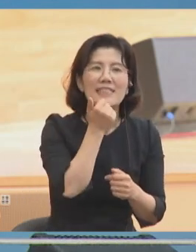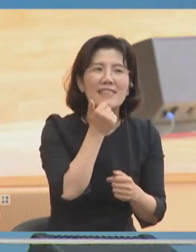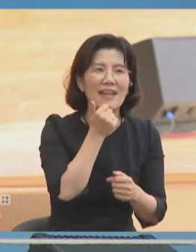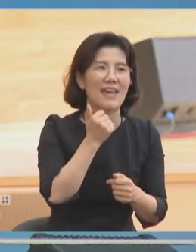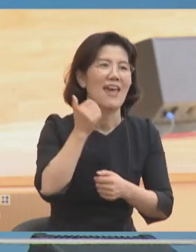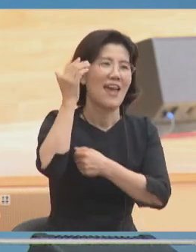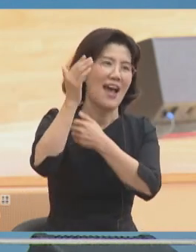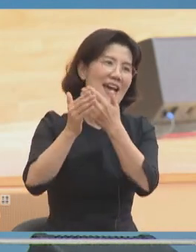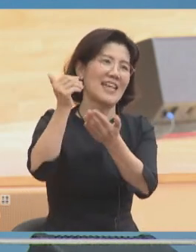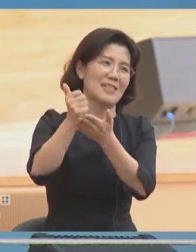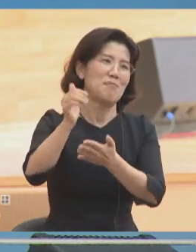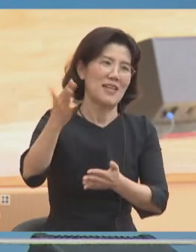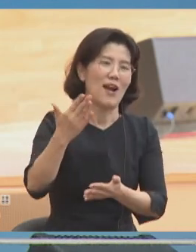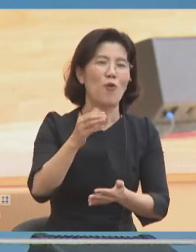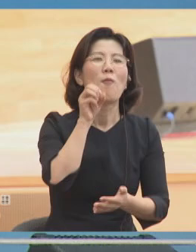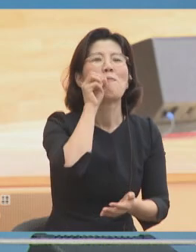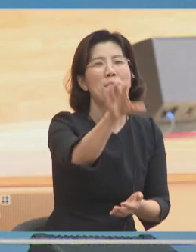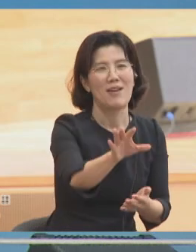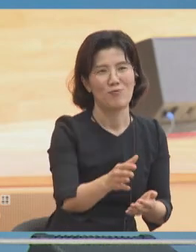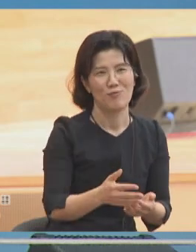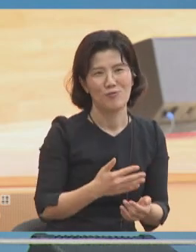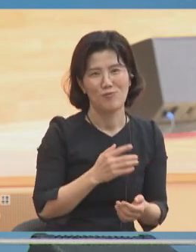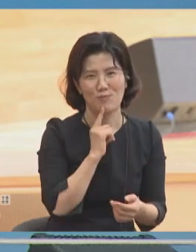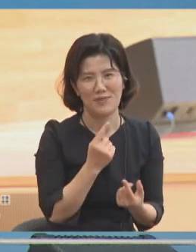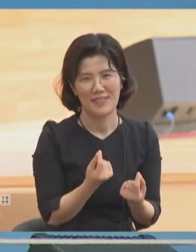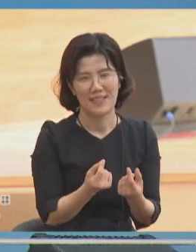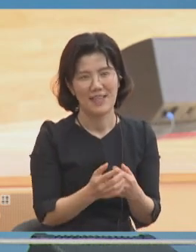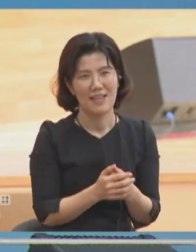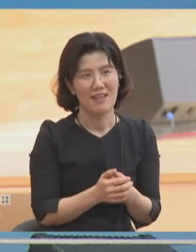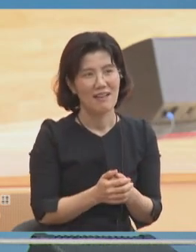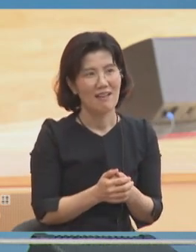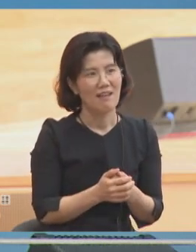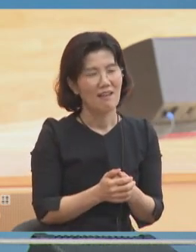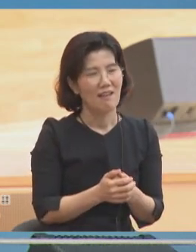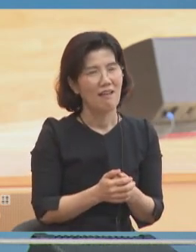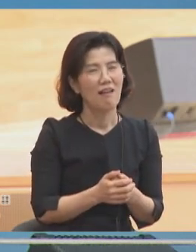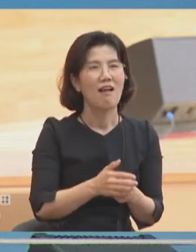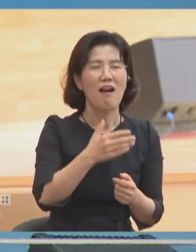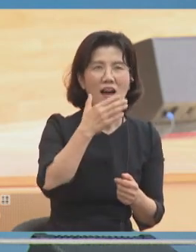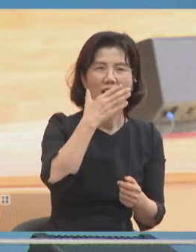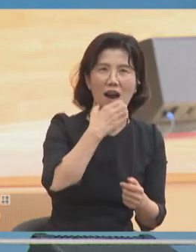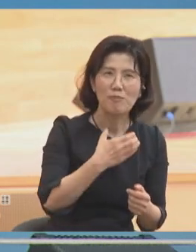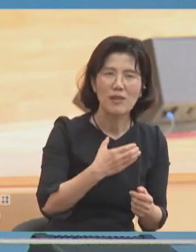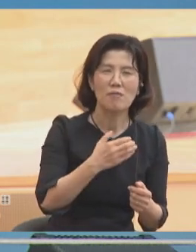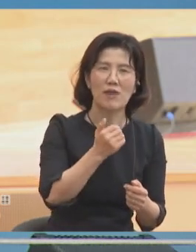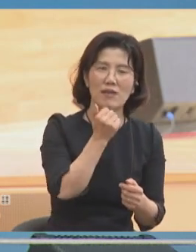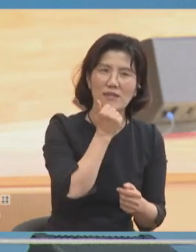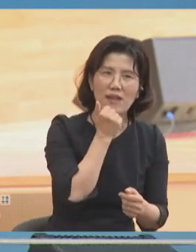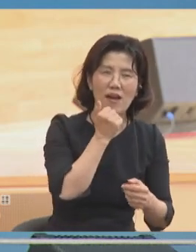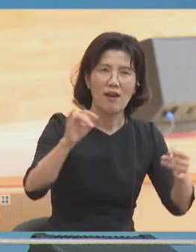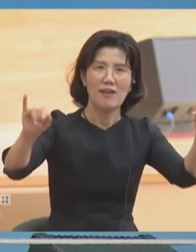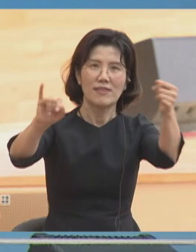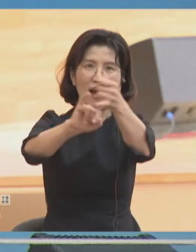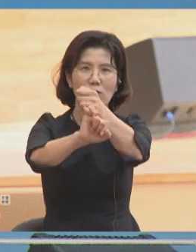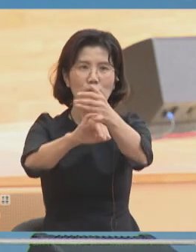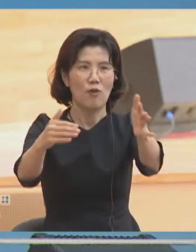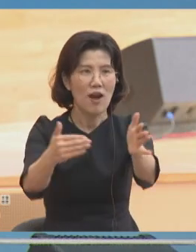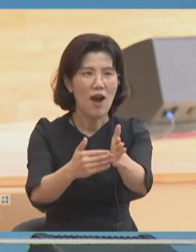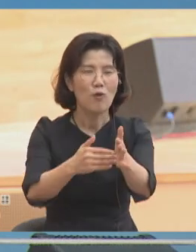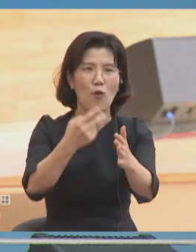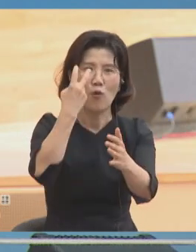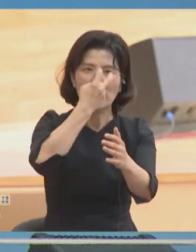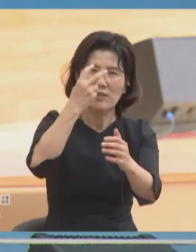들려주세요 아주세요 은 지금까지 아브라함과 이삭과 약속을 맺으시고 그들을